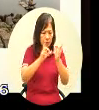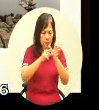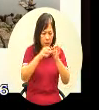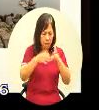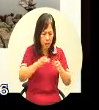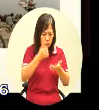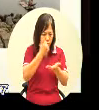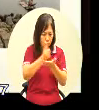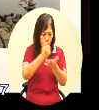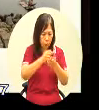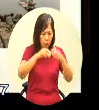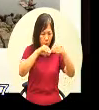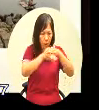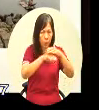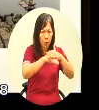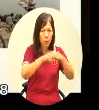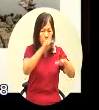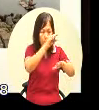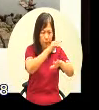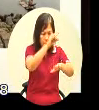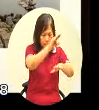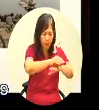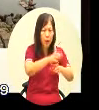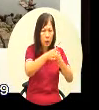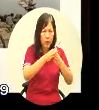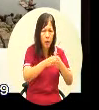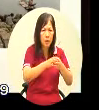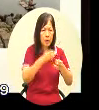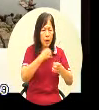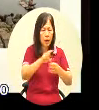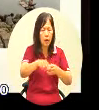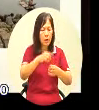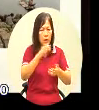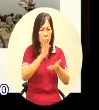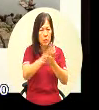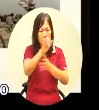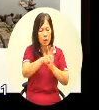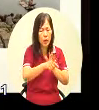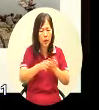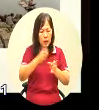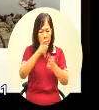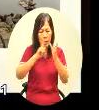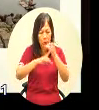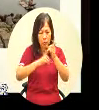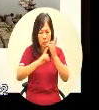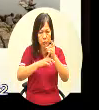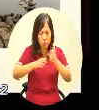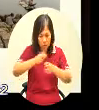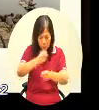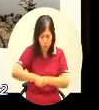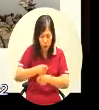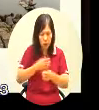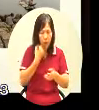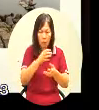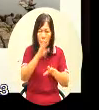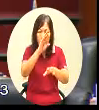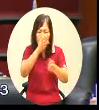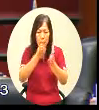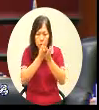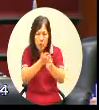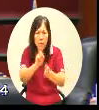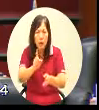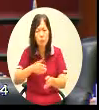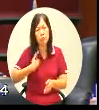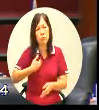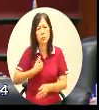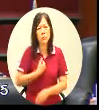置场。那填了以后，这白岸都无所在去啊吼，有啦，我们港务公司吼有帮他